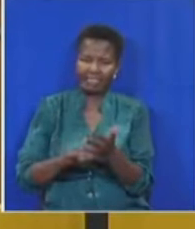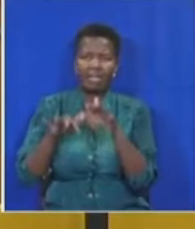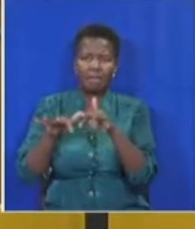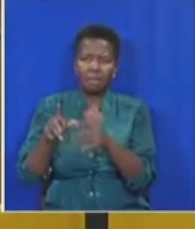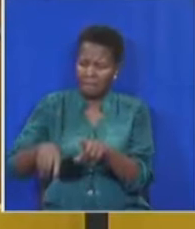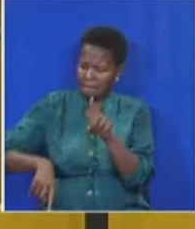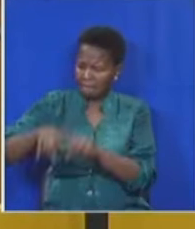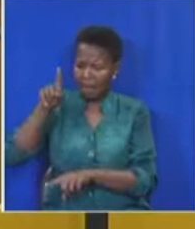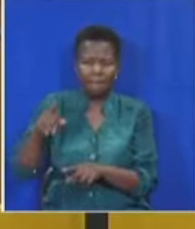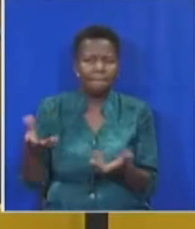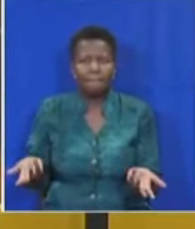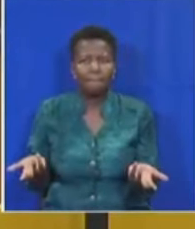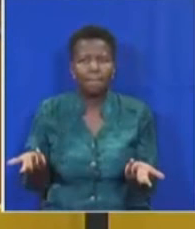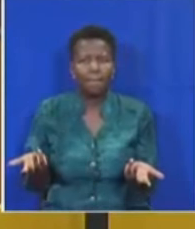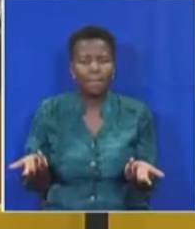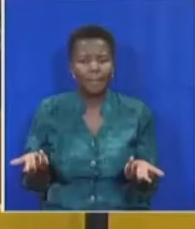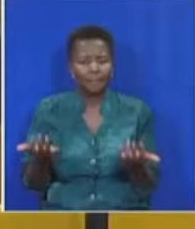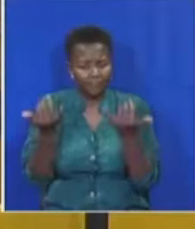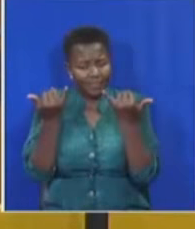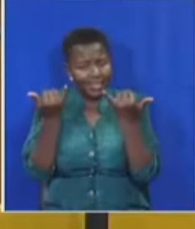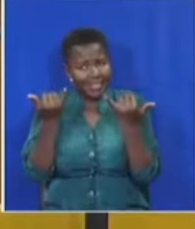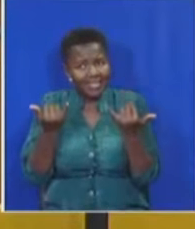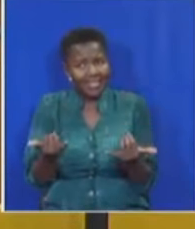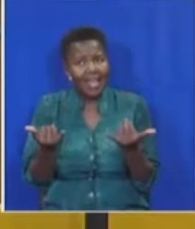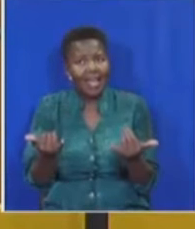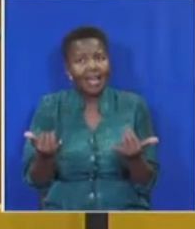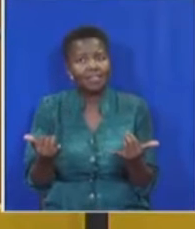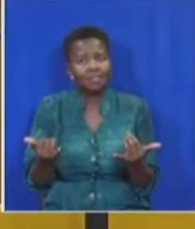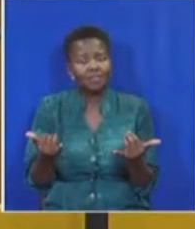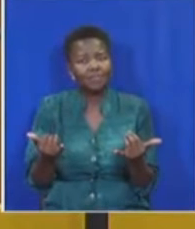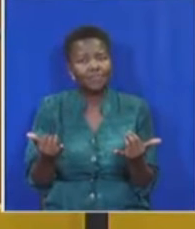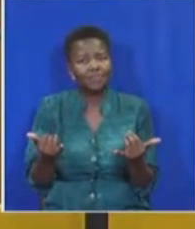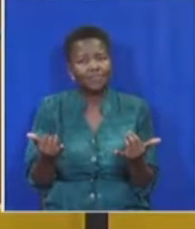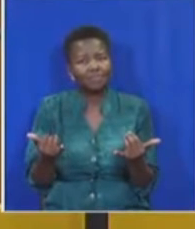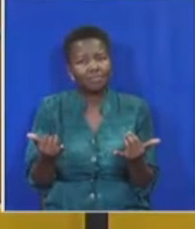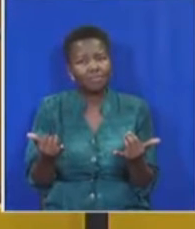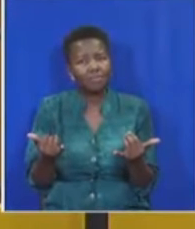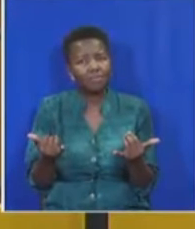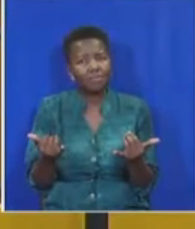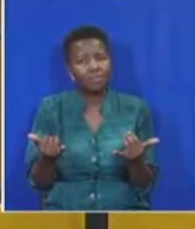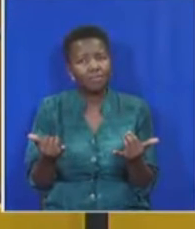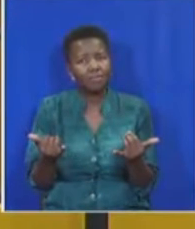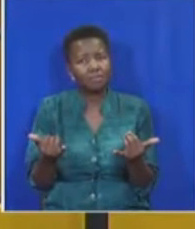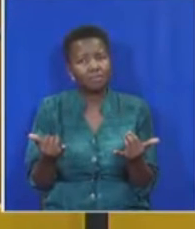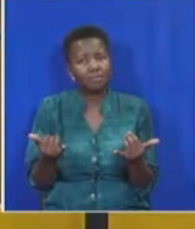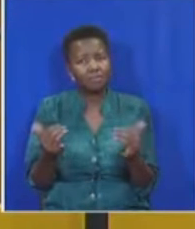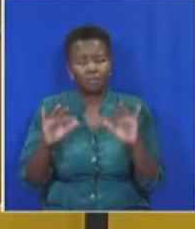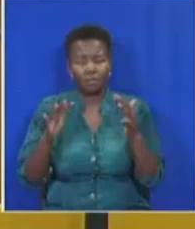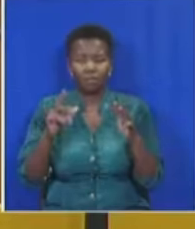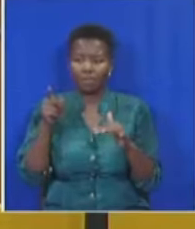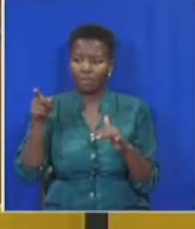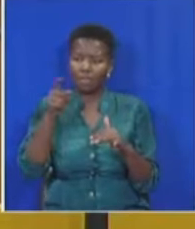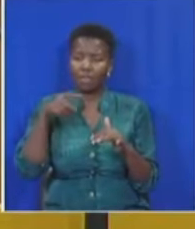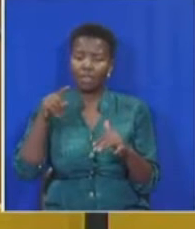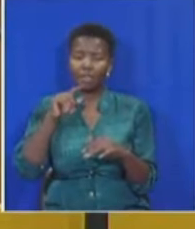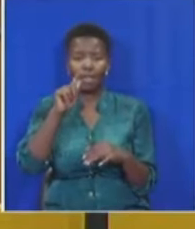umgcini mafa akhupha amabhiliyoni aliqela ukwenzela uba kubekho loo makulingana loo